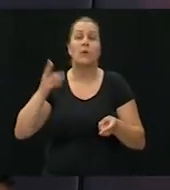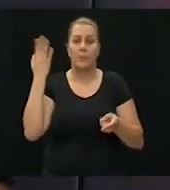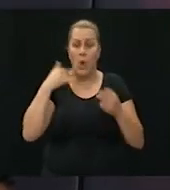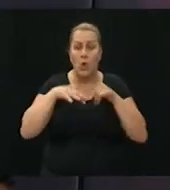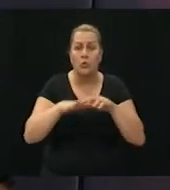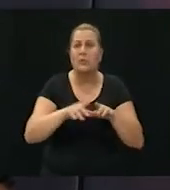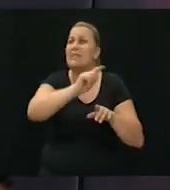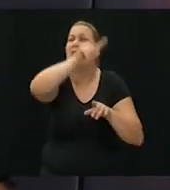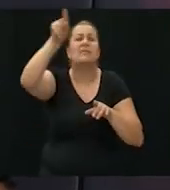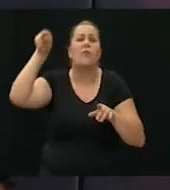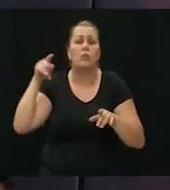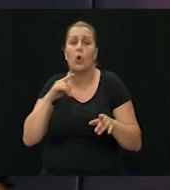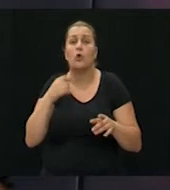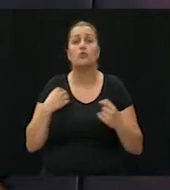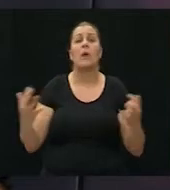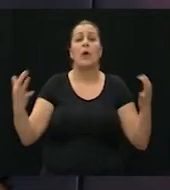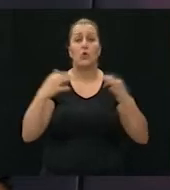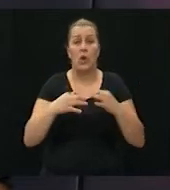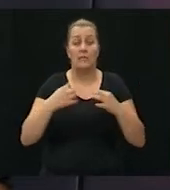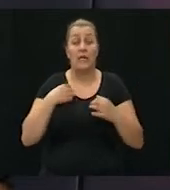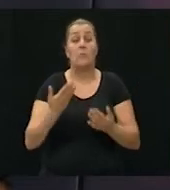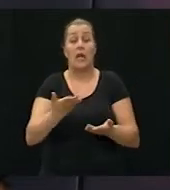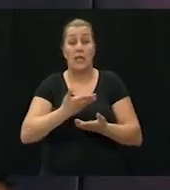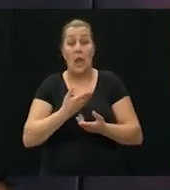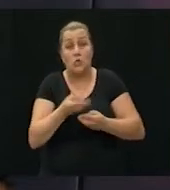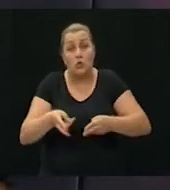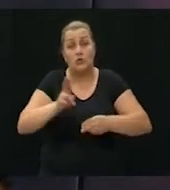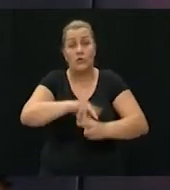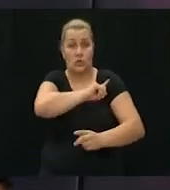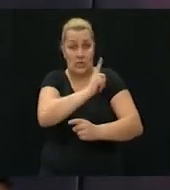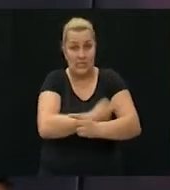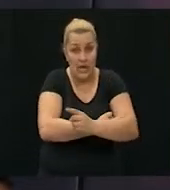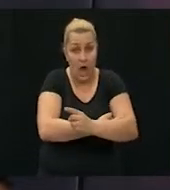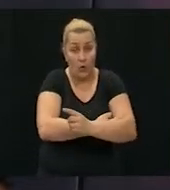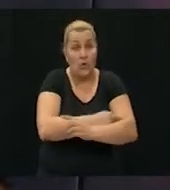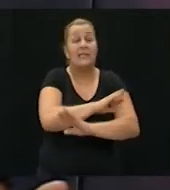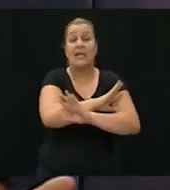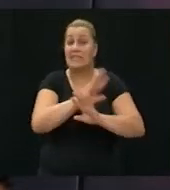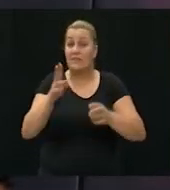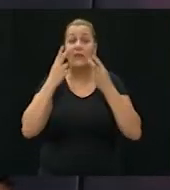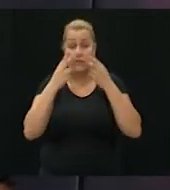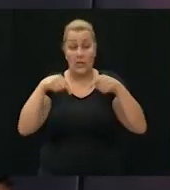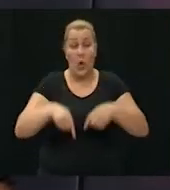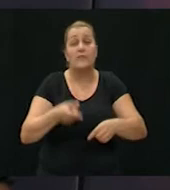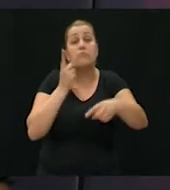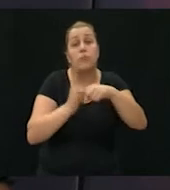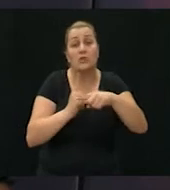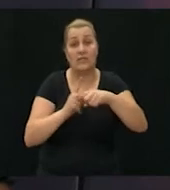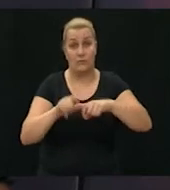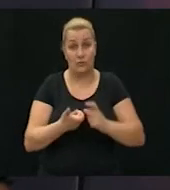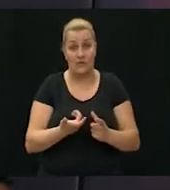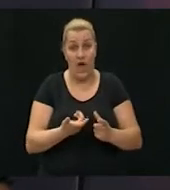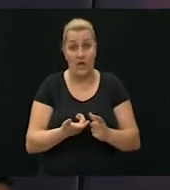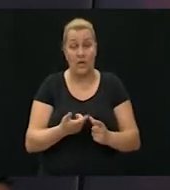sa svih strana koji su nama dolazili, što je nama davalo novi zanos. Da svi vide u nama jednu pozitivnu